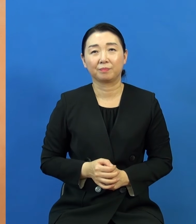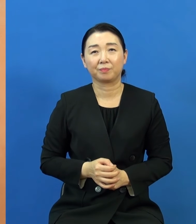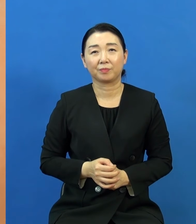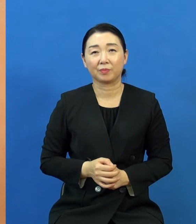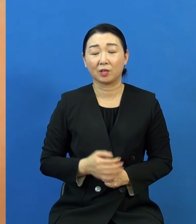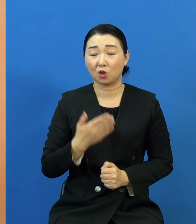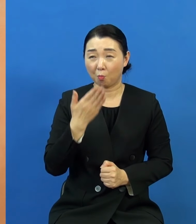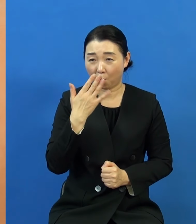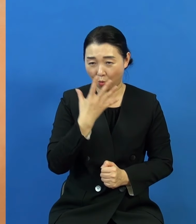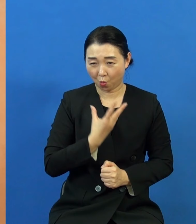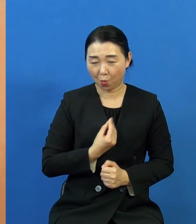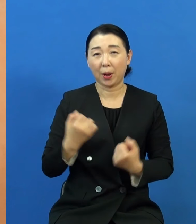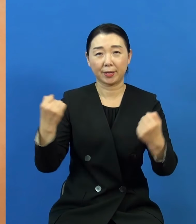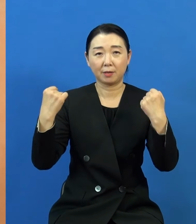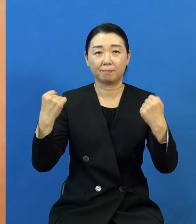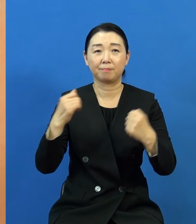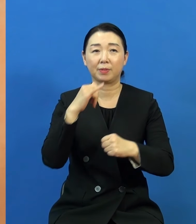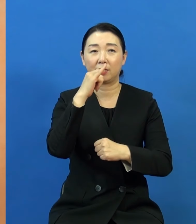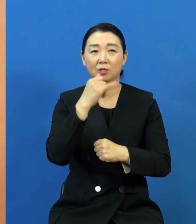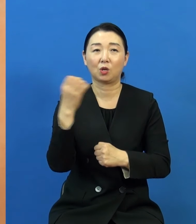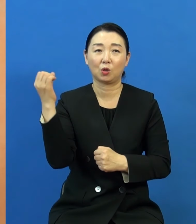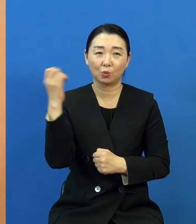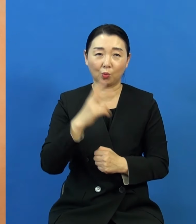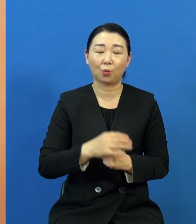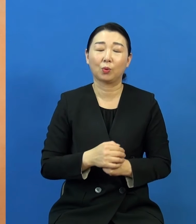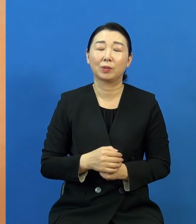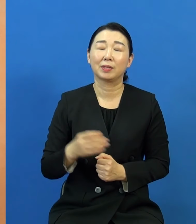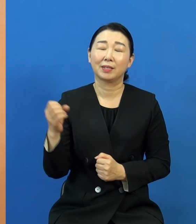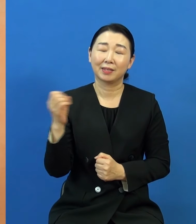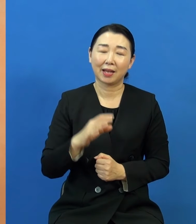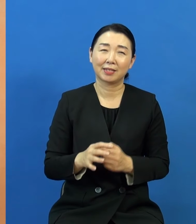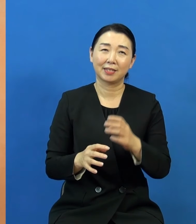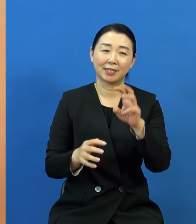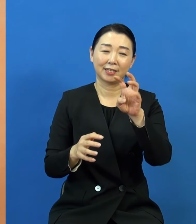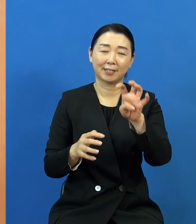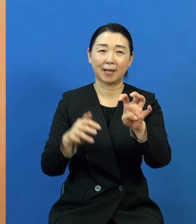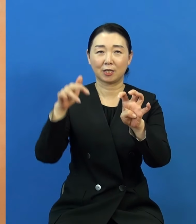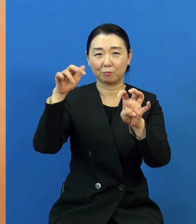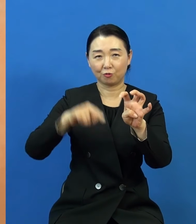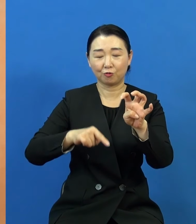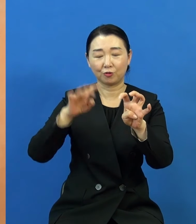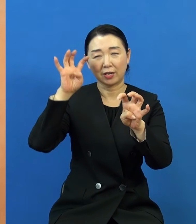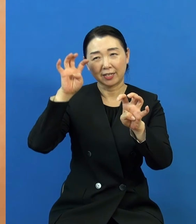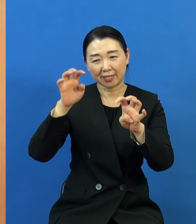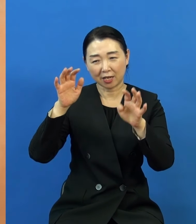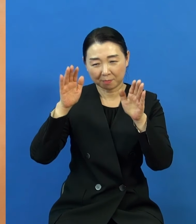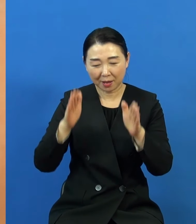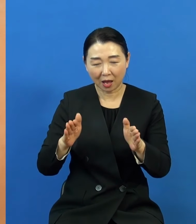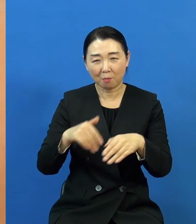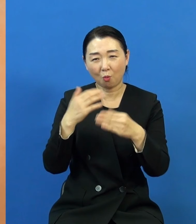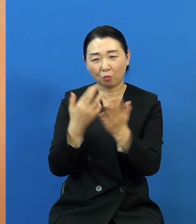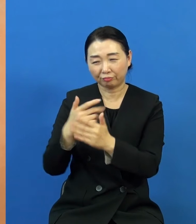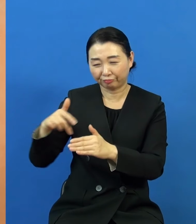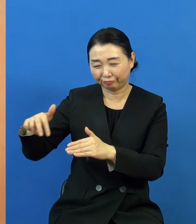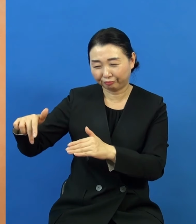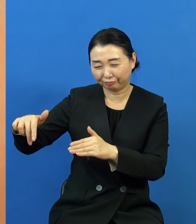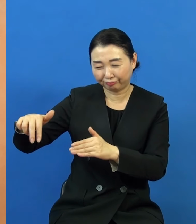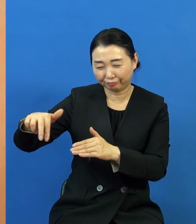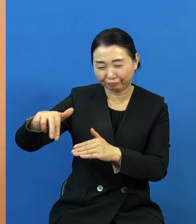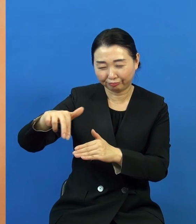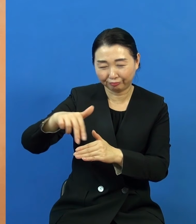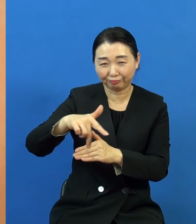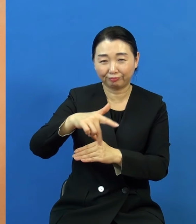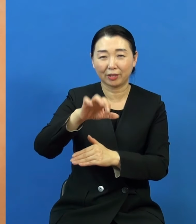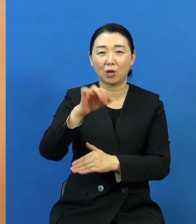얻죠. 그리고 다시 40주 40야를 달려 호렙산까지 이르게 됩니다. 하나님의 산